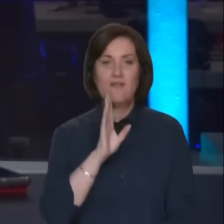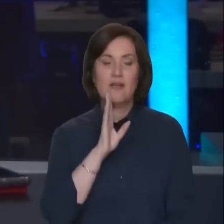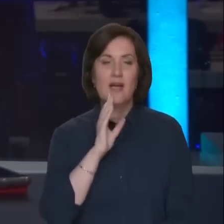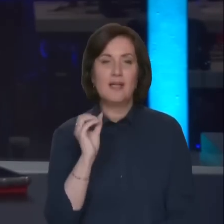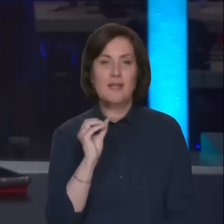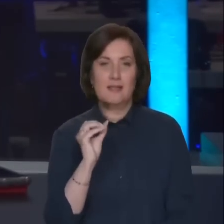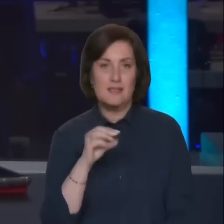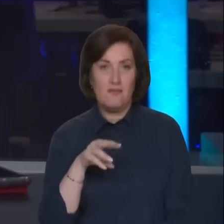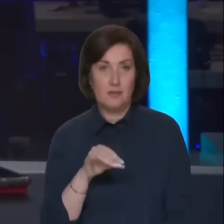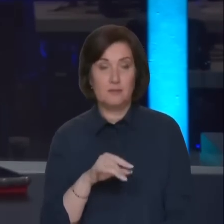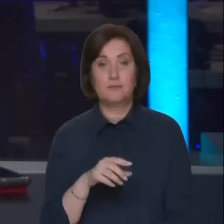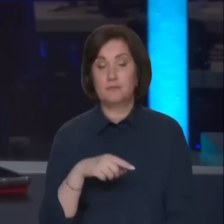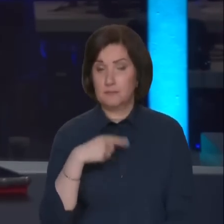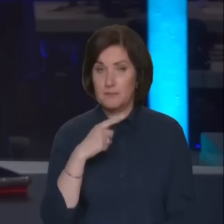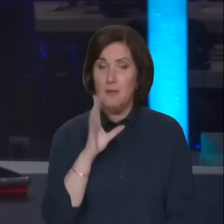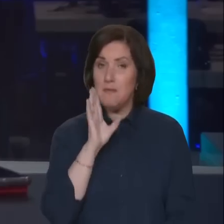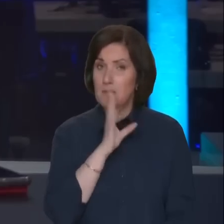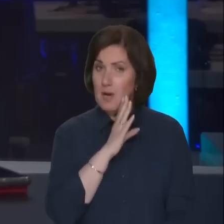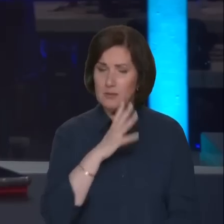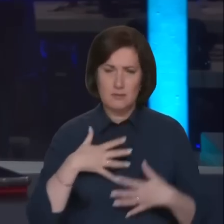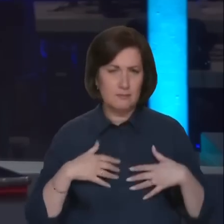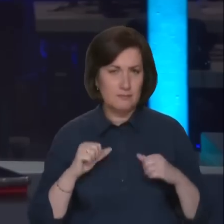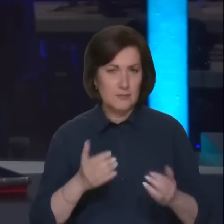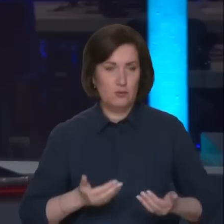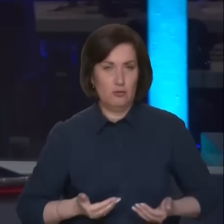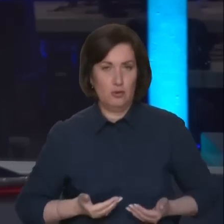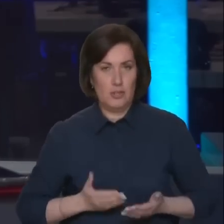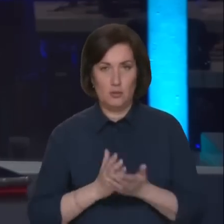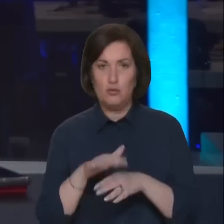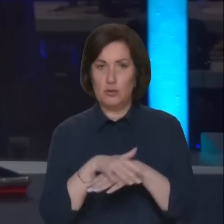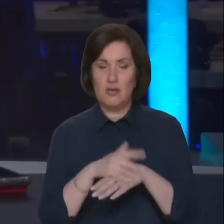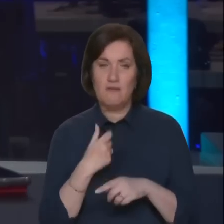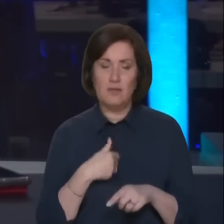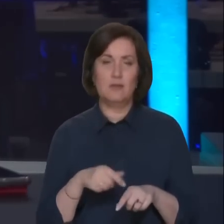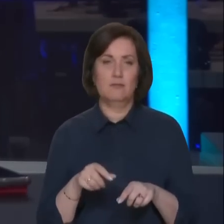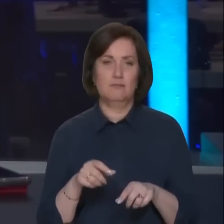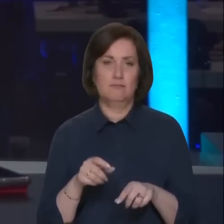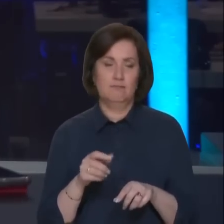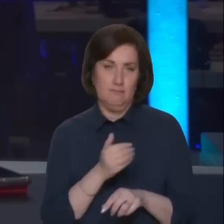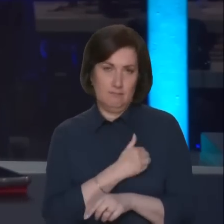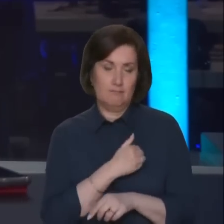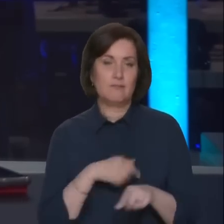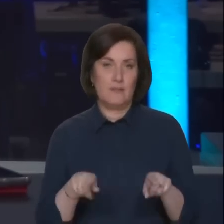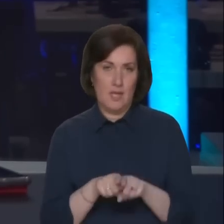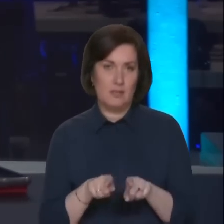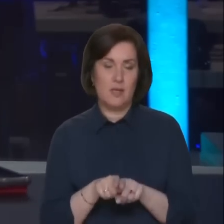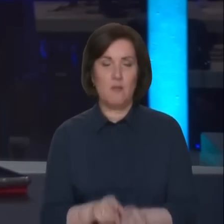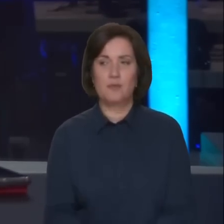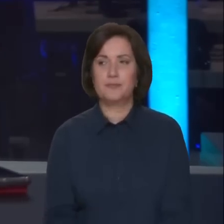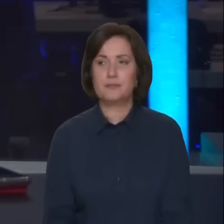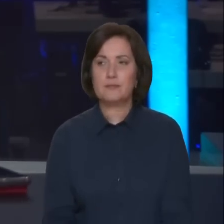Король підкреслив, його мати поклала все з життя служіння народу, і він має намір вчинити так само. Давайте